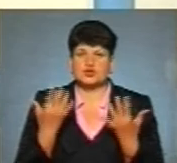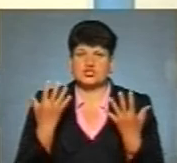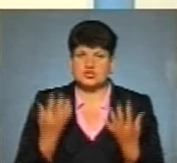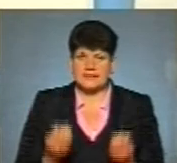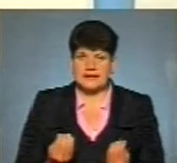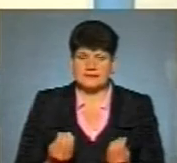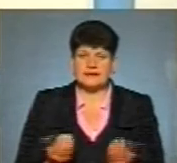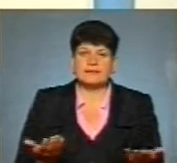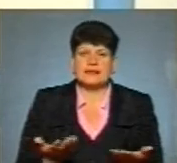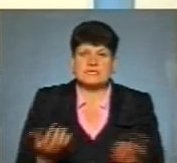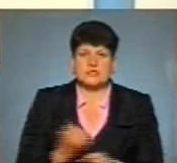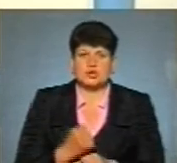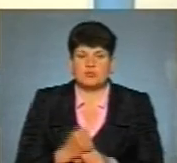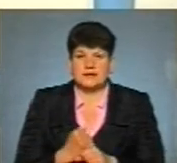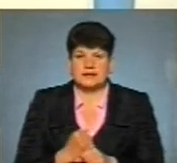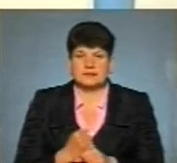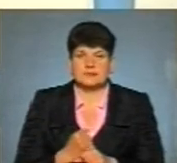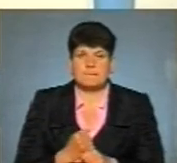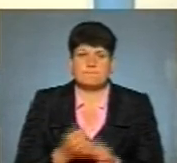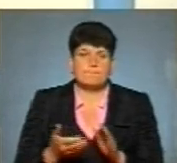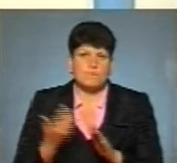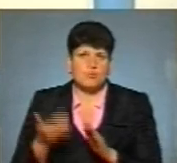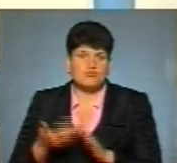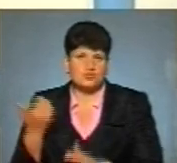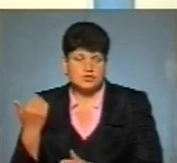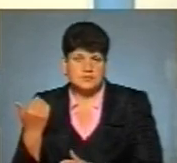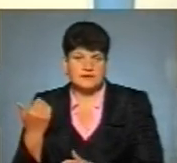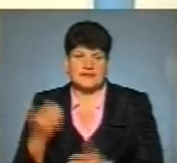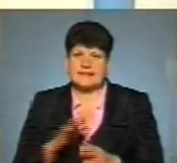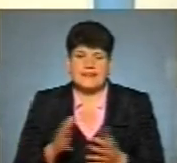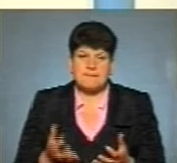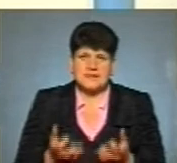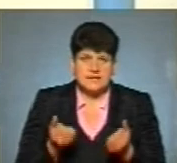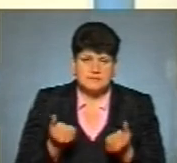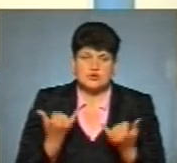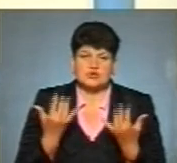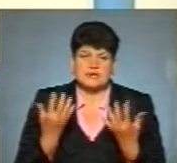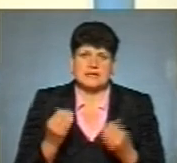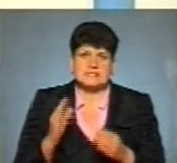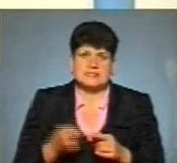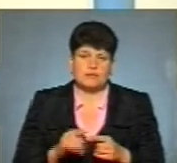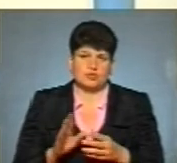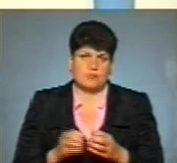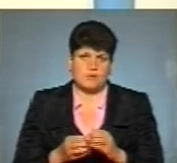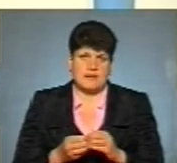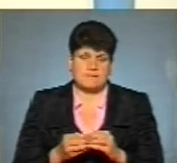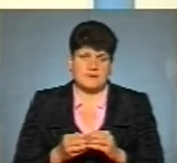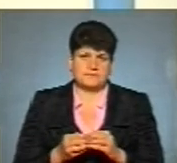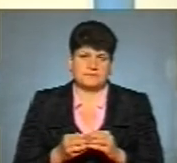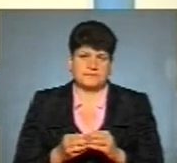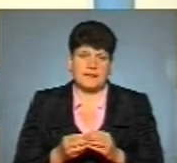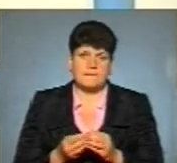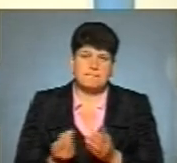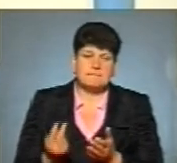день десь зробити якісь пропущення, не підтримати, на сьогоднішній день це буде проблематично. Піднятися